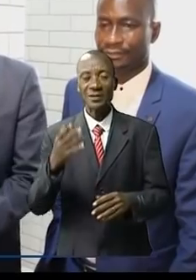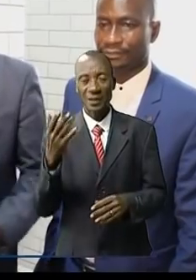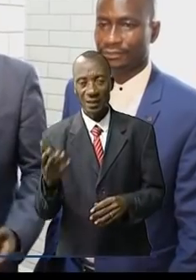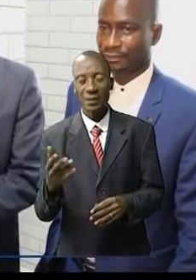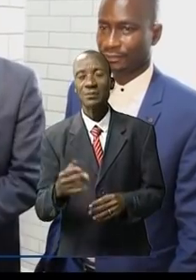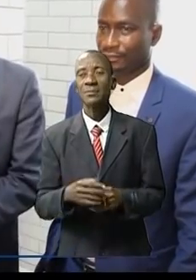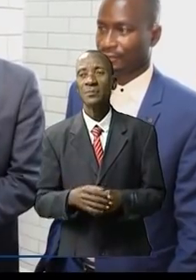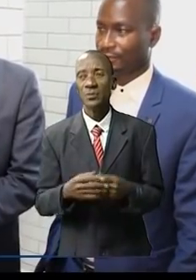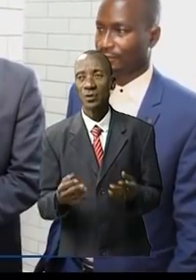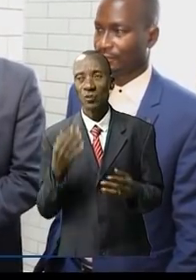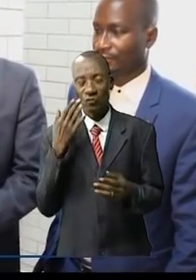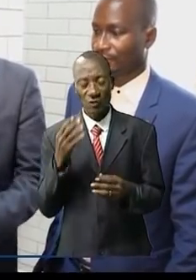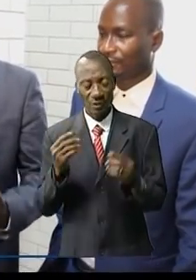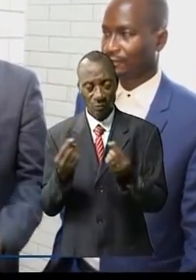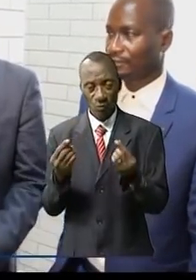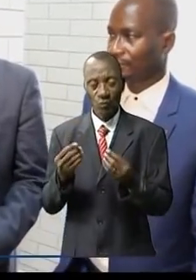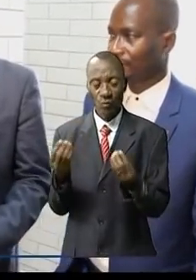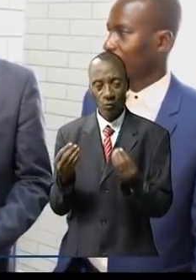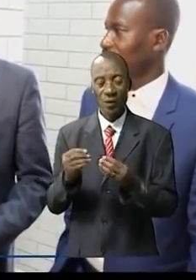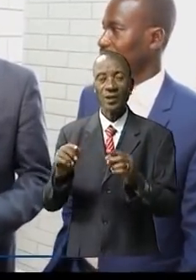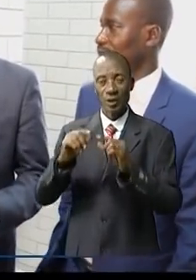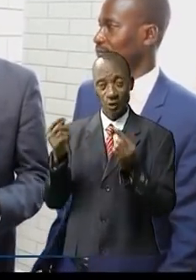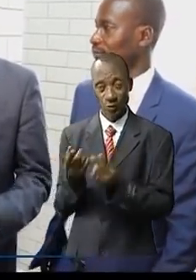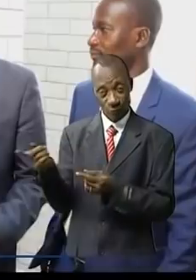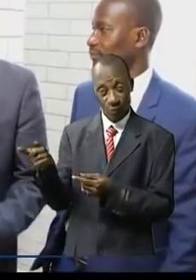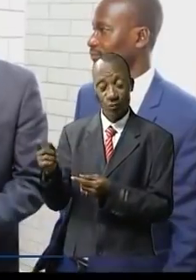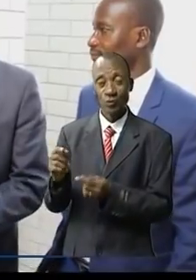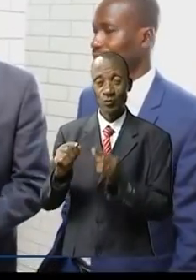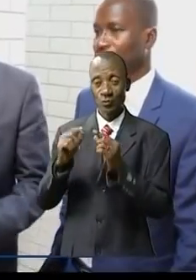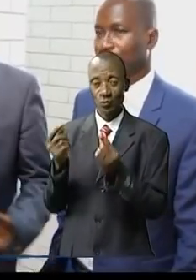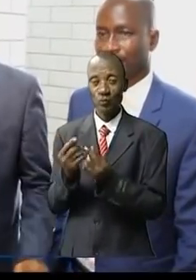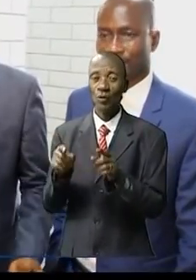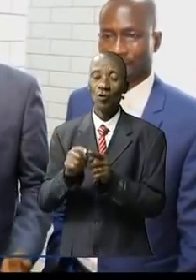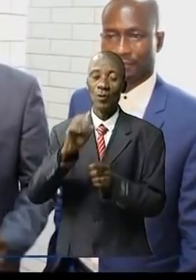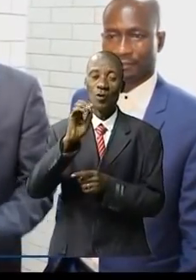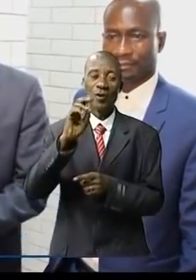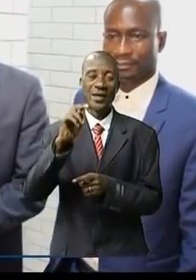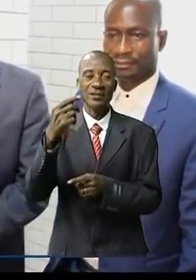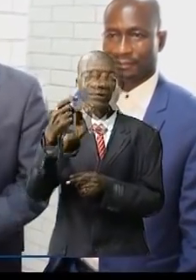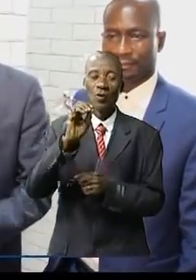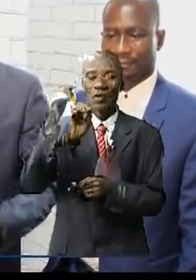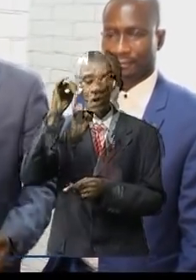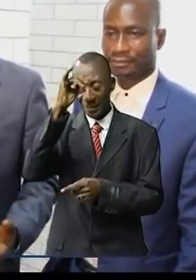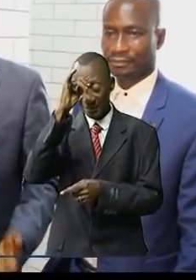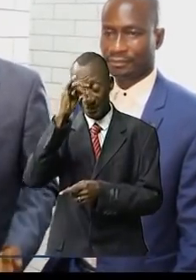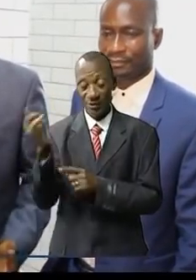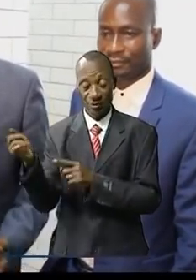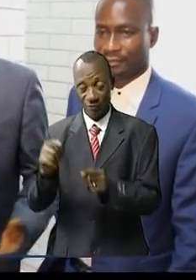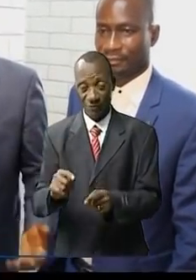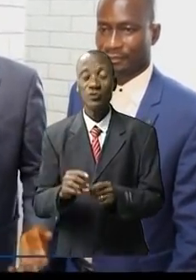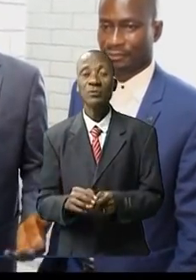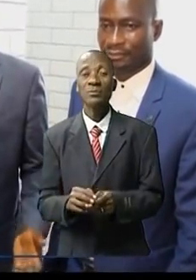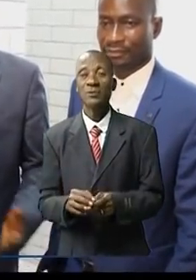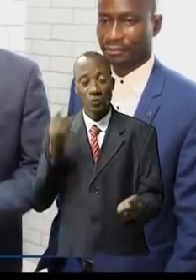ratisse large et qui aussi démontre comment elle compte travailler avec l'ensemble des ministères qui embrassent les secteurs qui